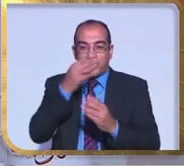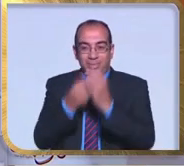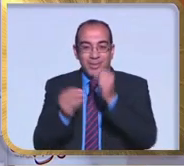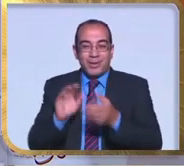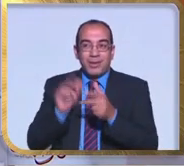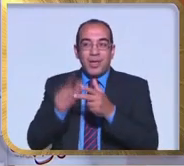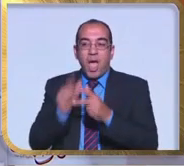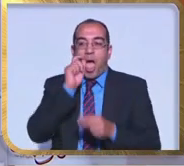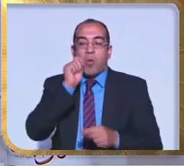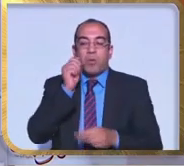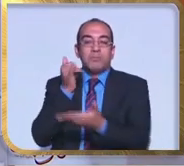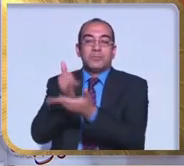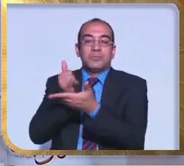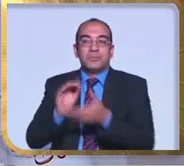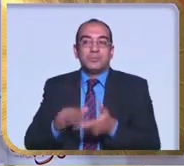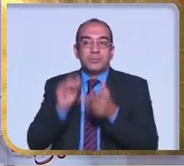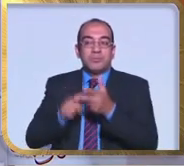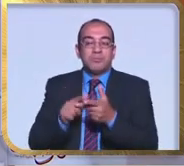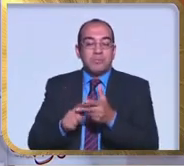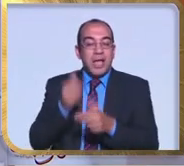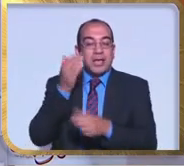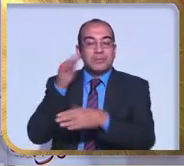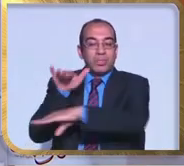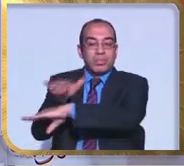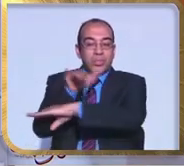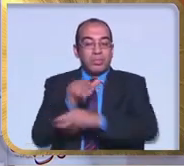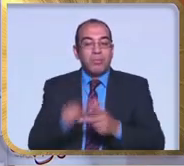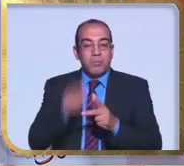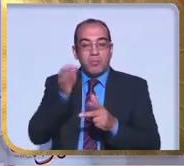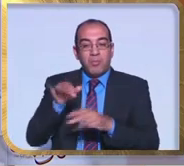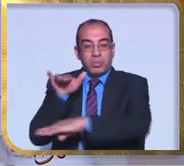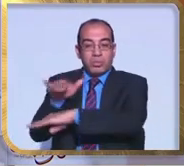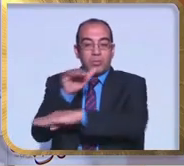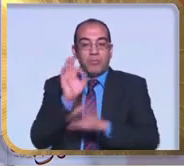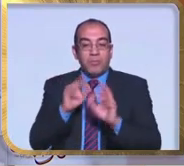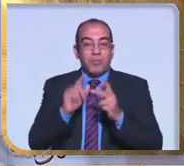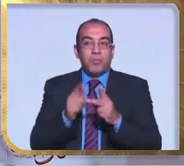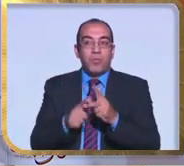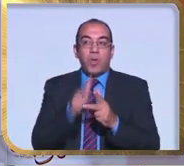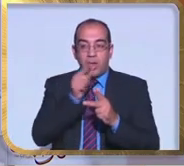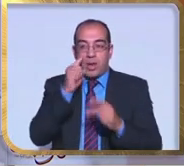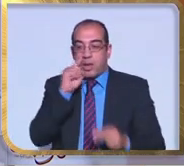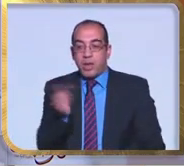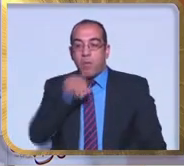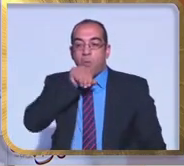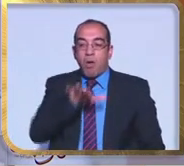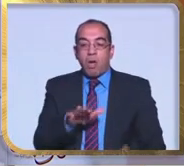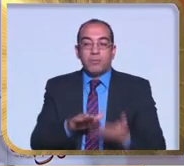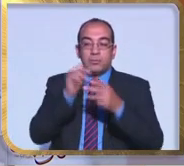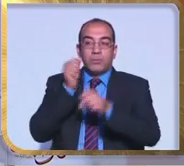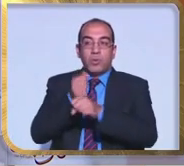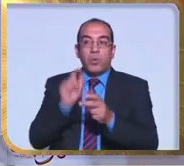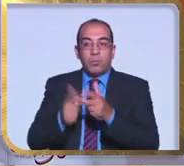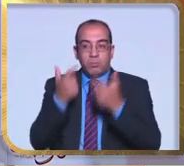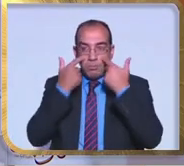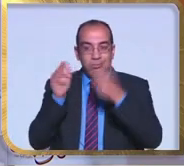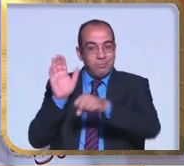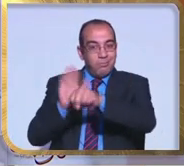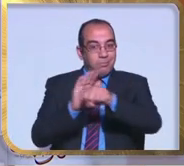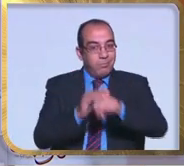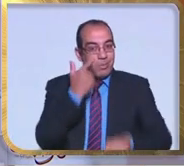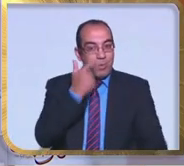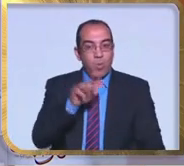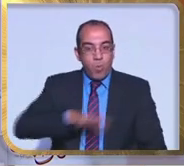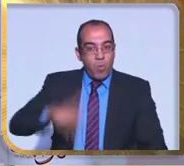على والدها المقصر في الإنفاق عليها. والنبي عليه الصلاة والسلام حذر في هذا